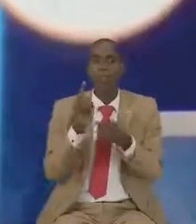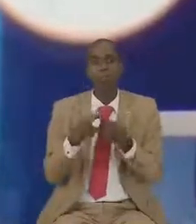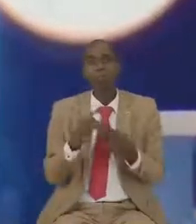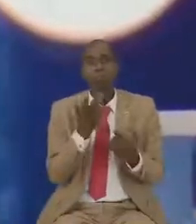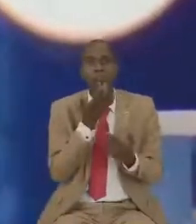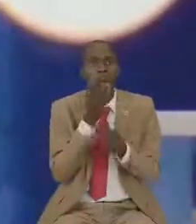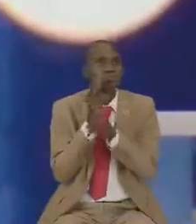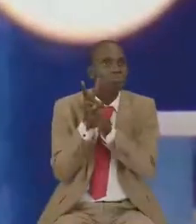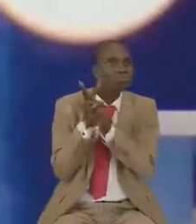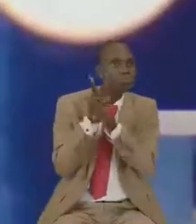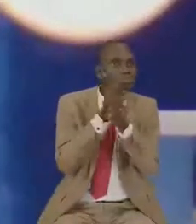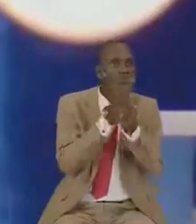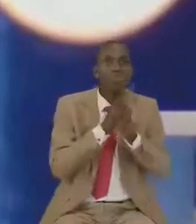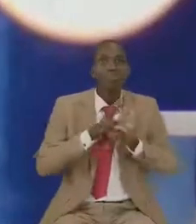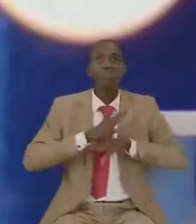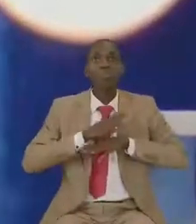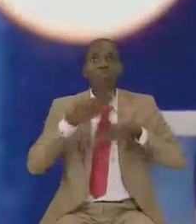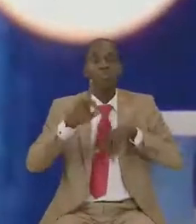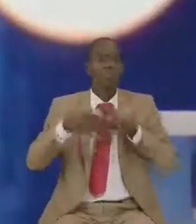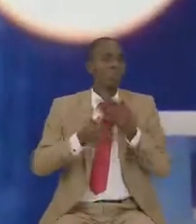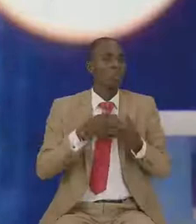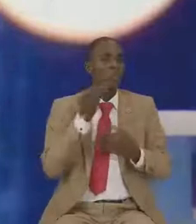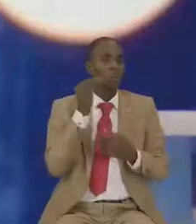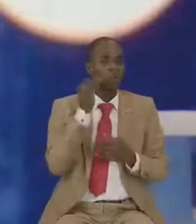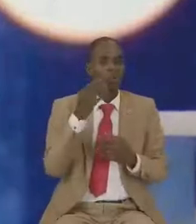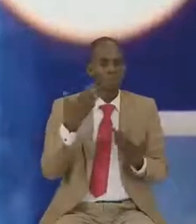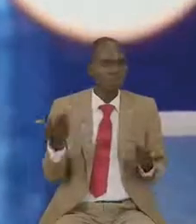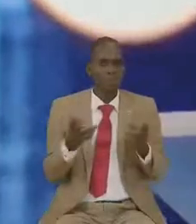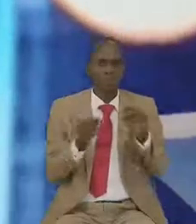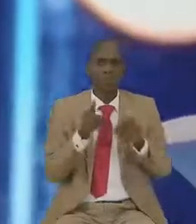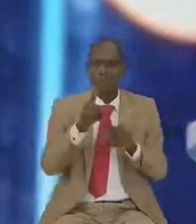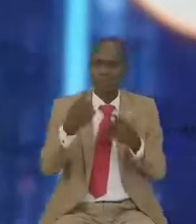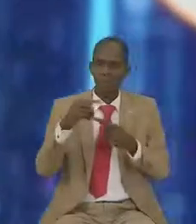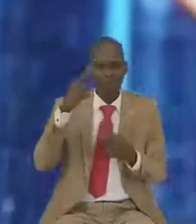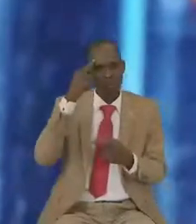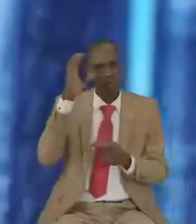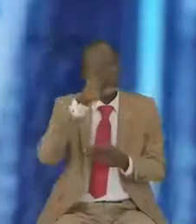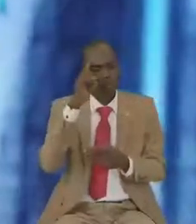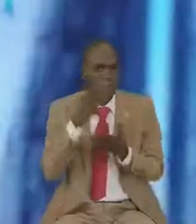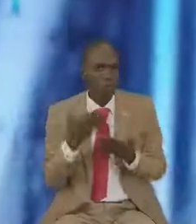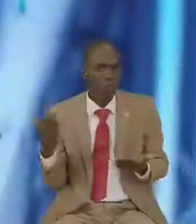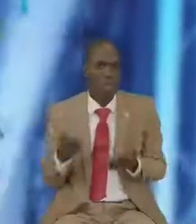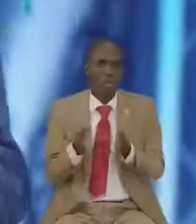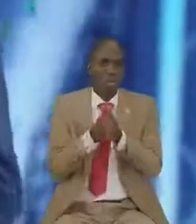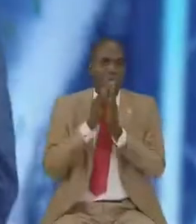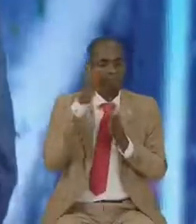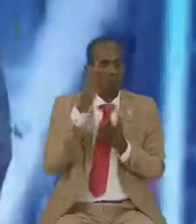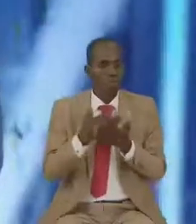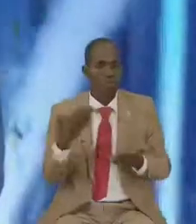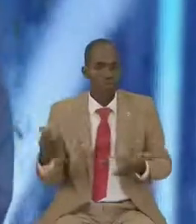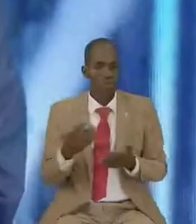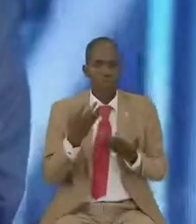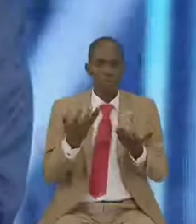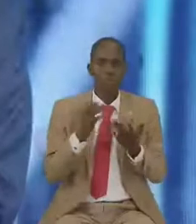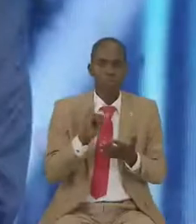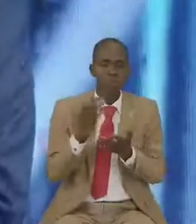Lorsque tu vas au marché, c'est pour marcher et puis retourner à la maison. Parce que tu cherches quelque chose, parce que tu cherches quelque chose, tu